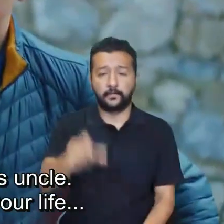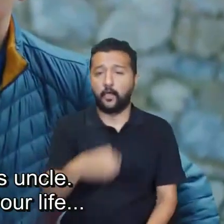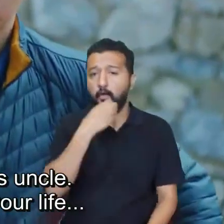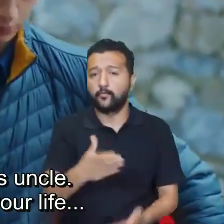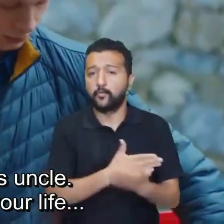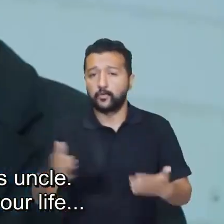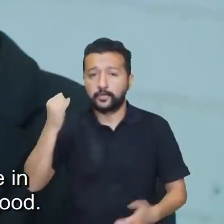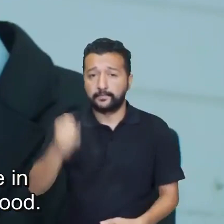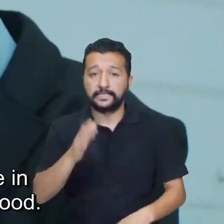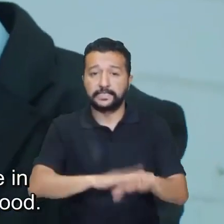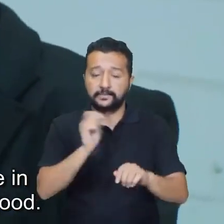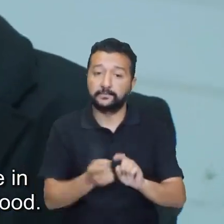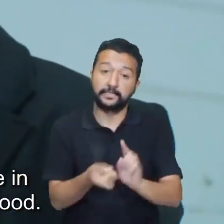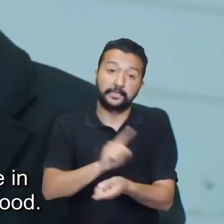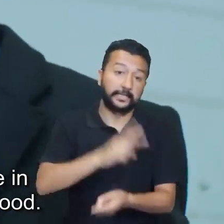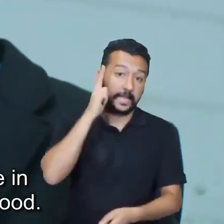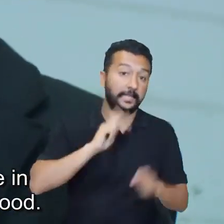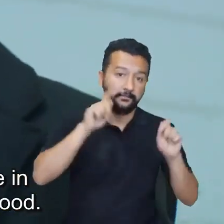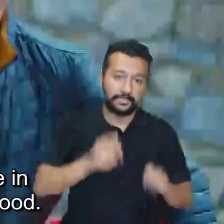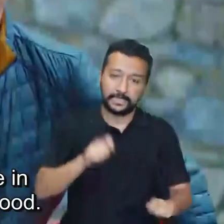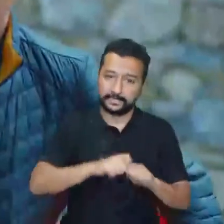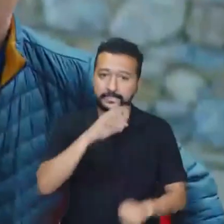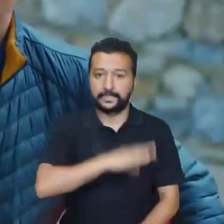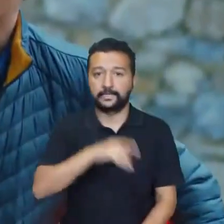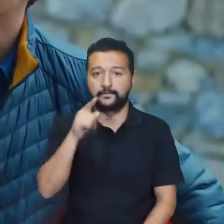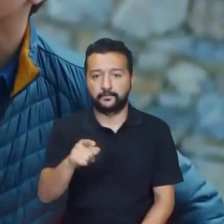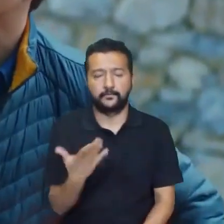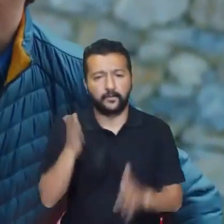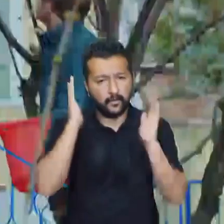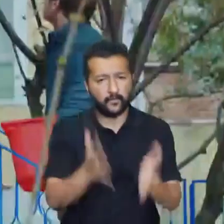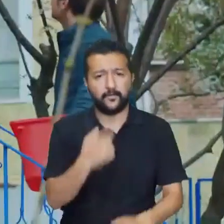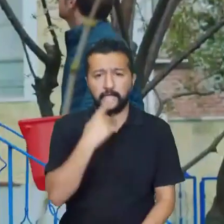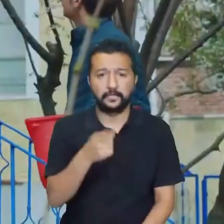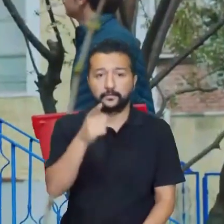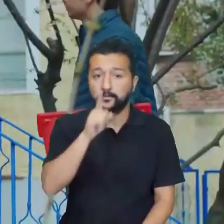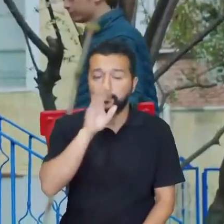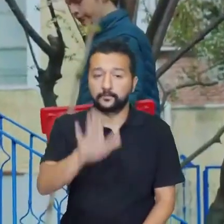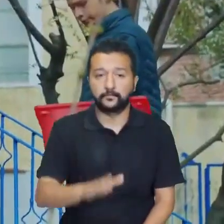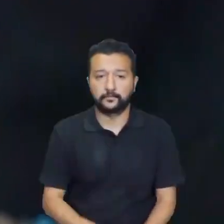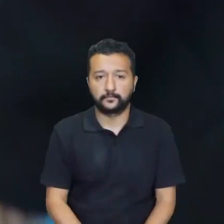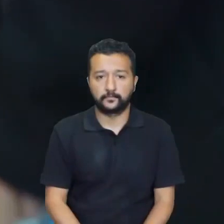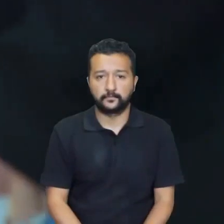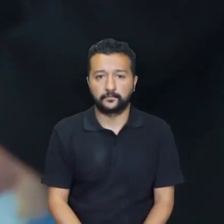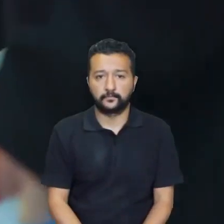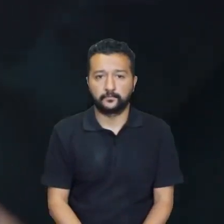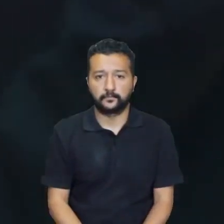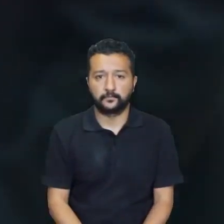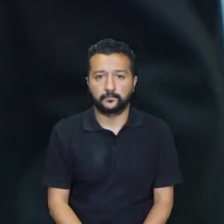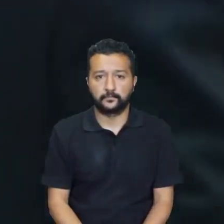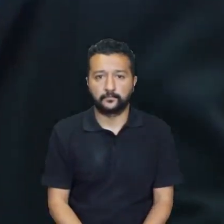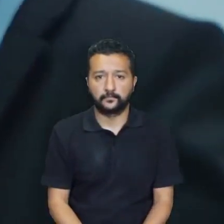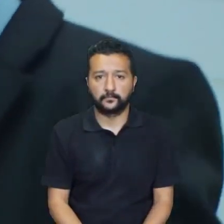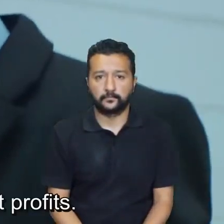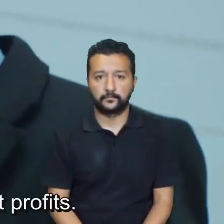Ömrün boyunca pislik yapacağına arada bir temizlik yap da bir işe yara bari. Of ya. Ellerinde süpürge